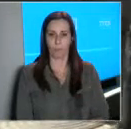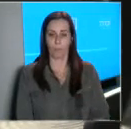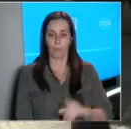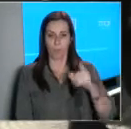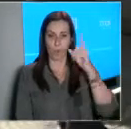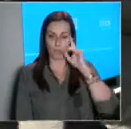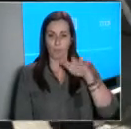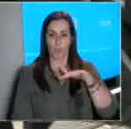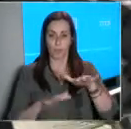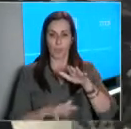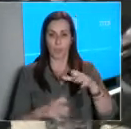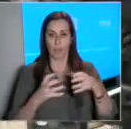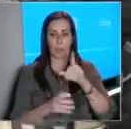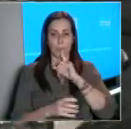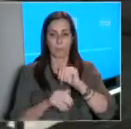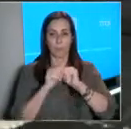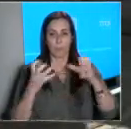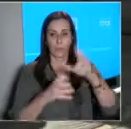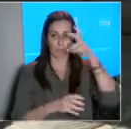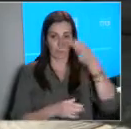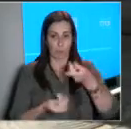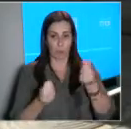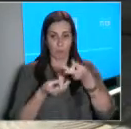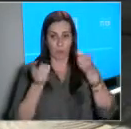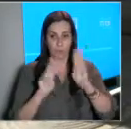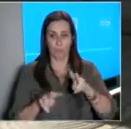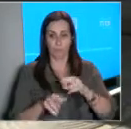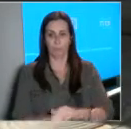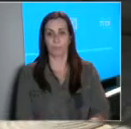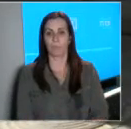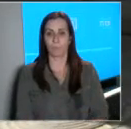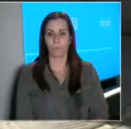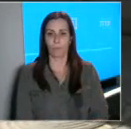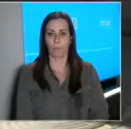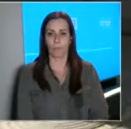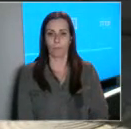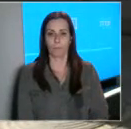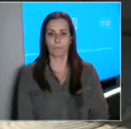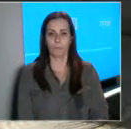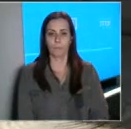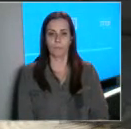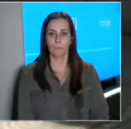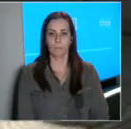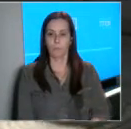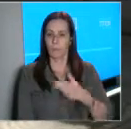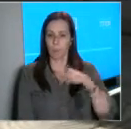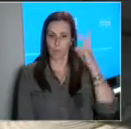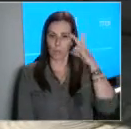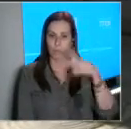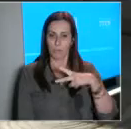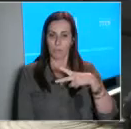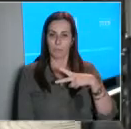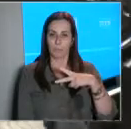אתה חושב שממשלת מיעוט בתמיכת המפלגות הערביות זה ספין או שמשהו שיכול באמת לקרות? לפי הבנתי,